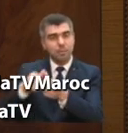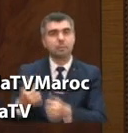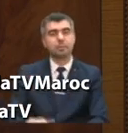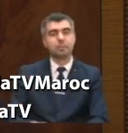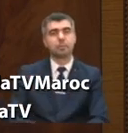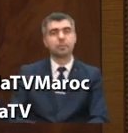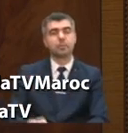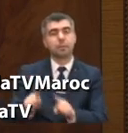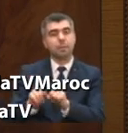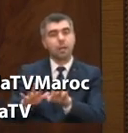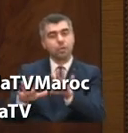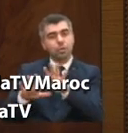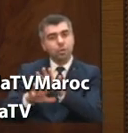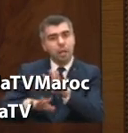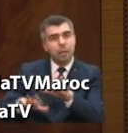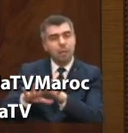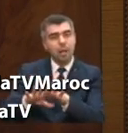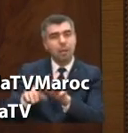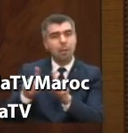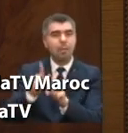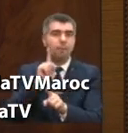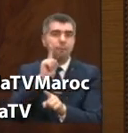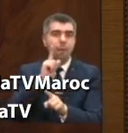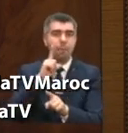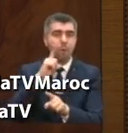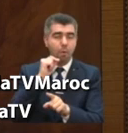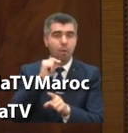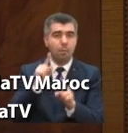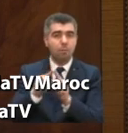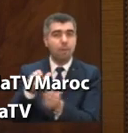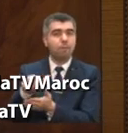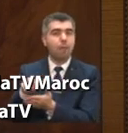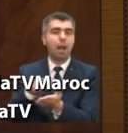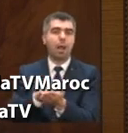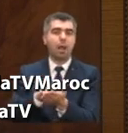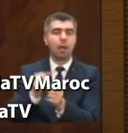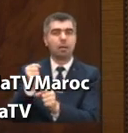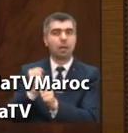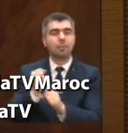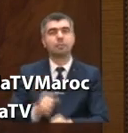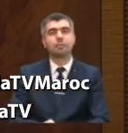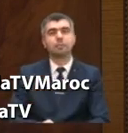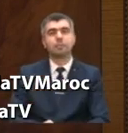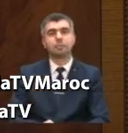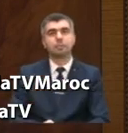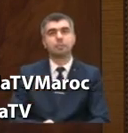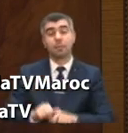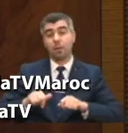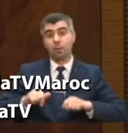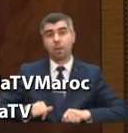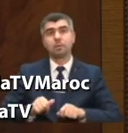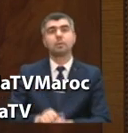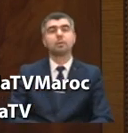الاجتماعية والمادية الهشة للعاملات والعمال في القطاع الفلاحي. سيد الوزير، إن العمل على